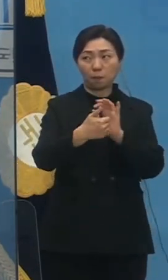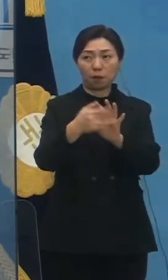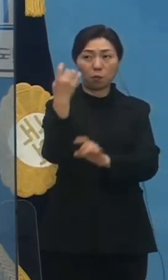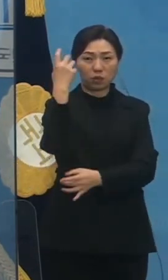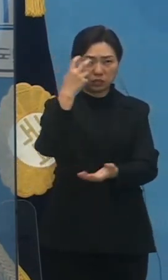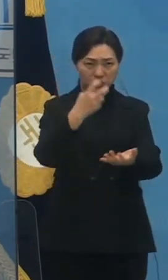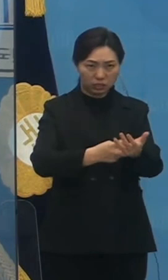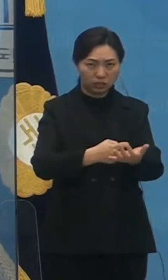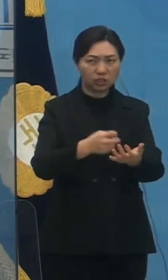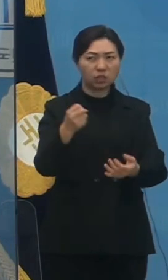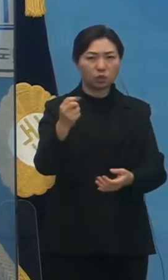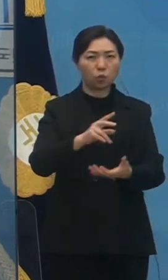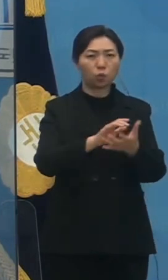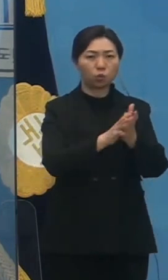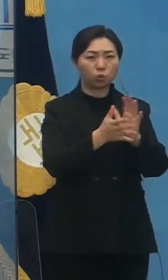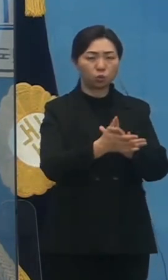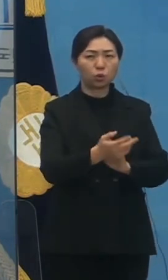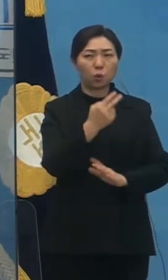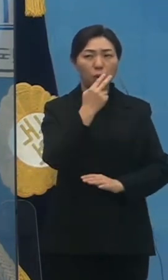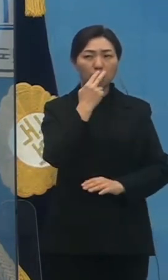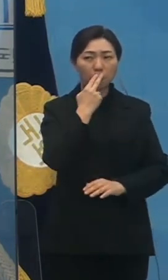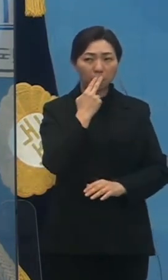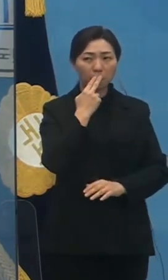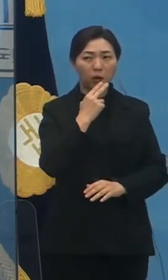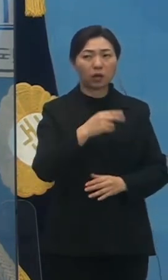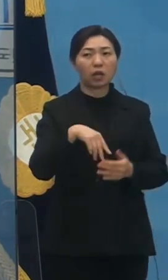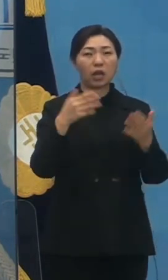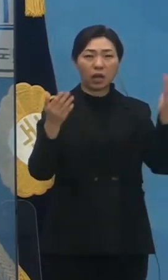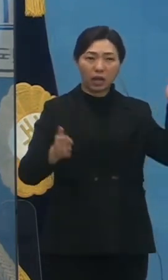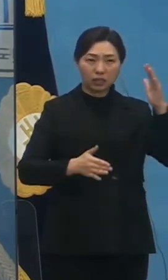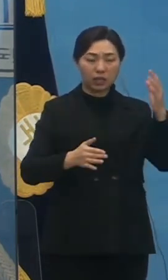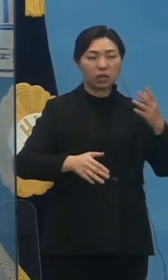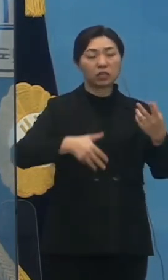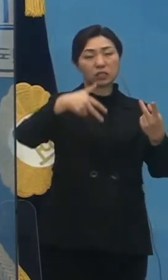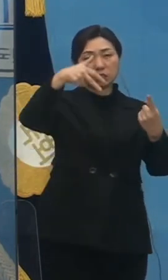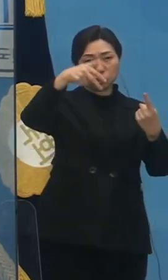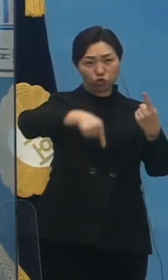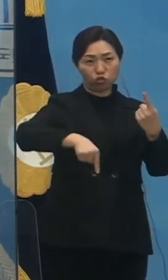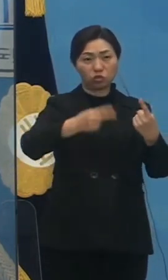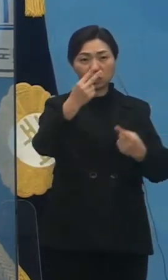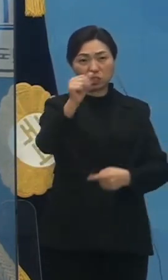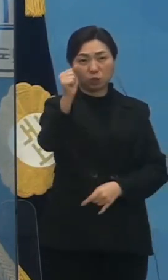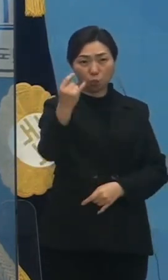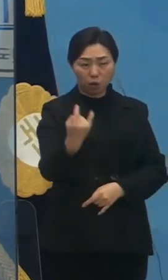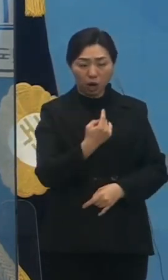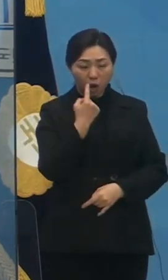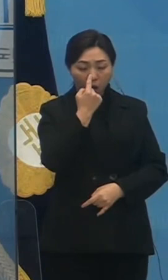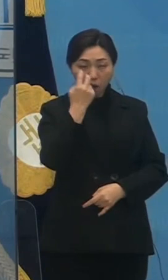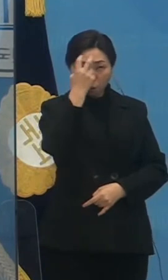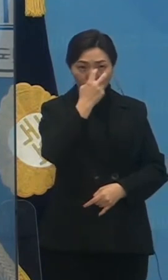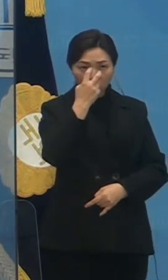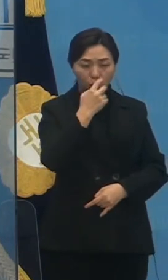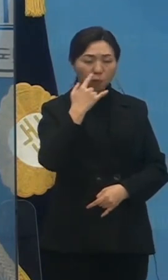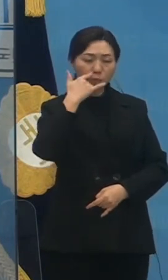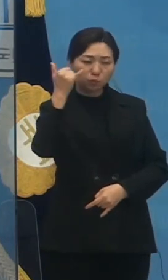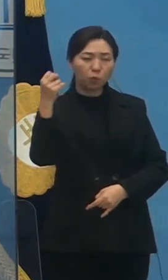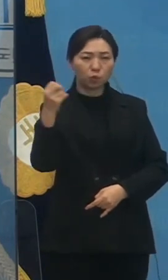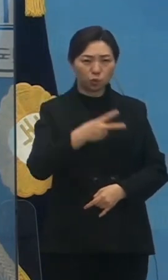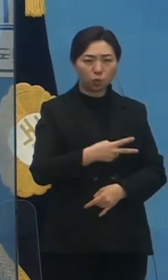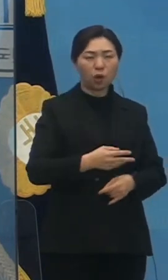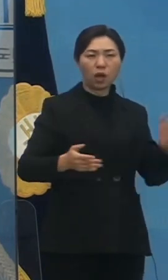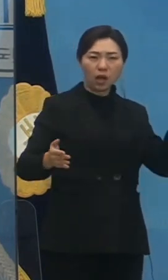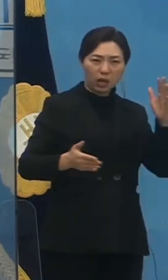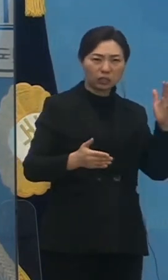그리고 유초, 중고 학생 대상 주의 검사 공고 등으로 학부모 및 교직원 등